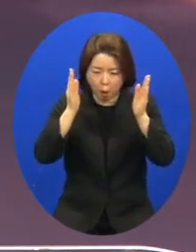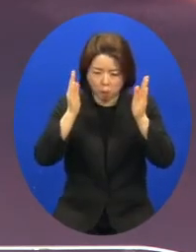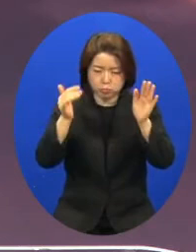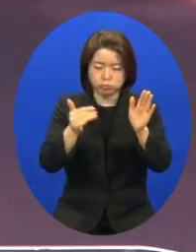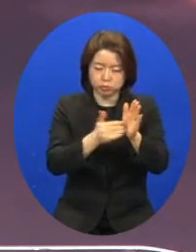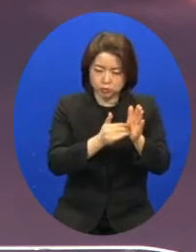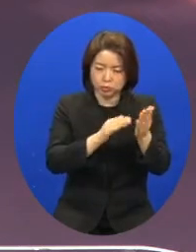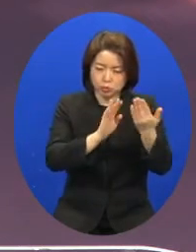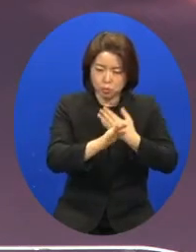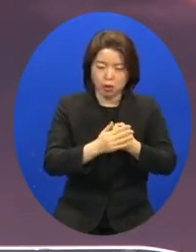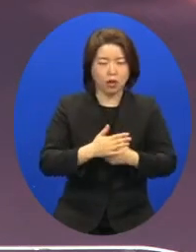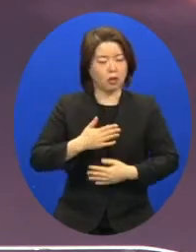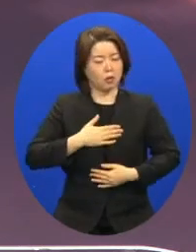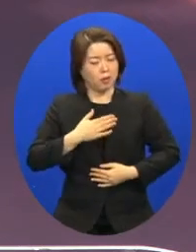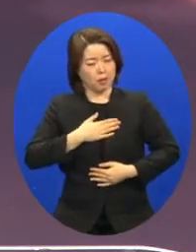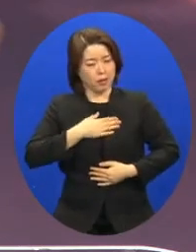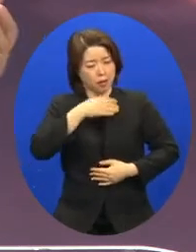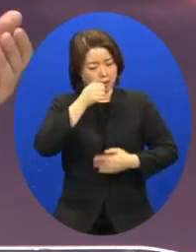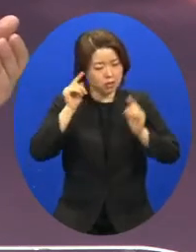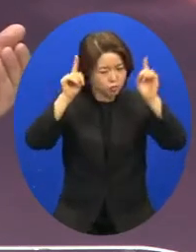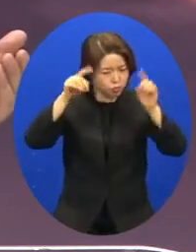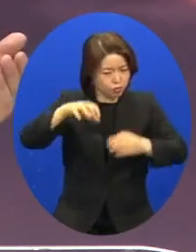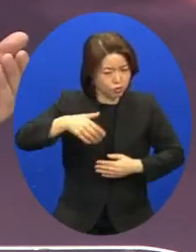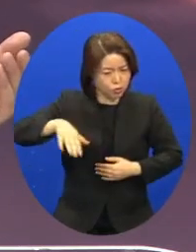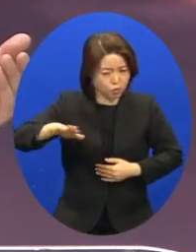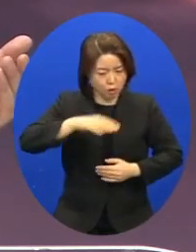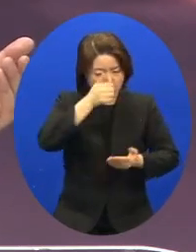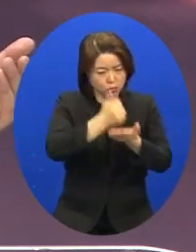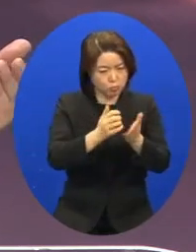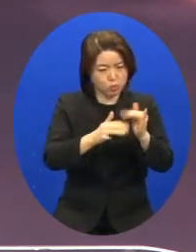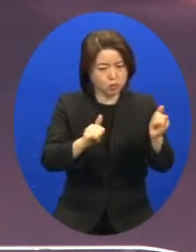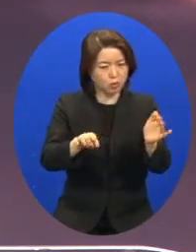자기가 죄인이라고 지옥 갈 죄인이라고 믿어지지